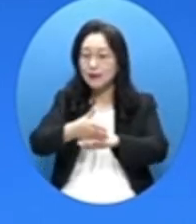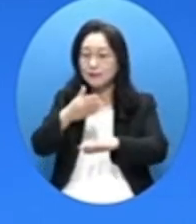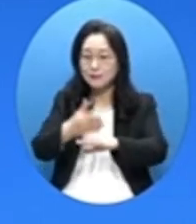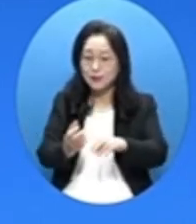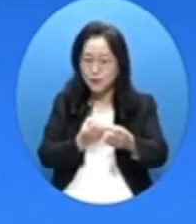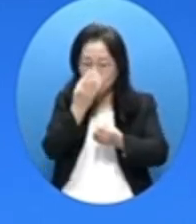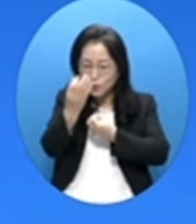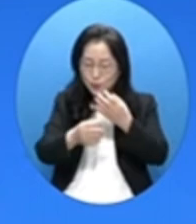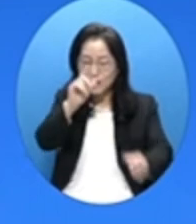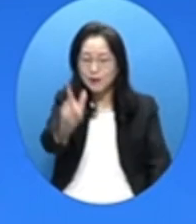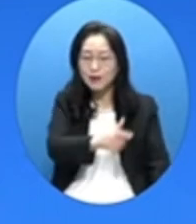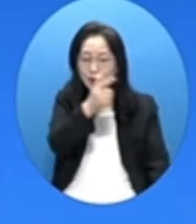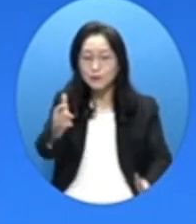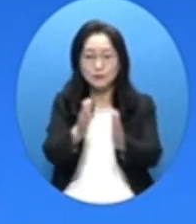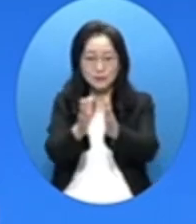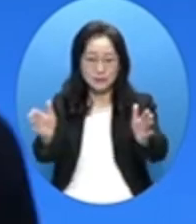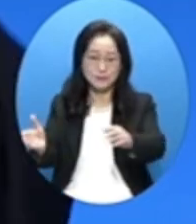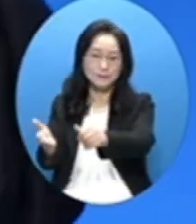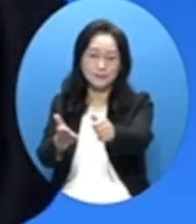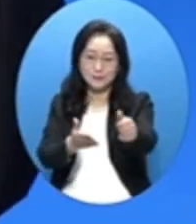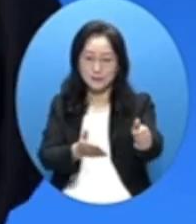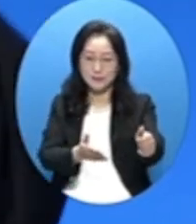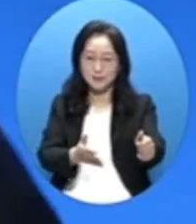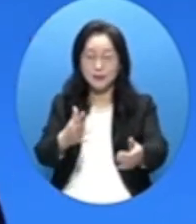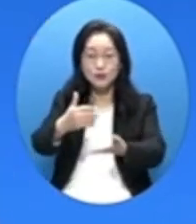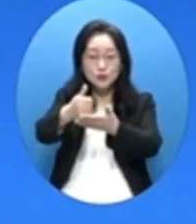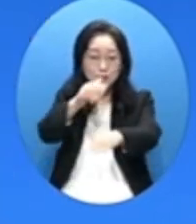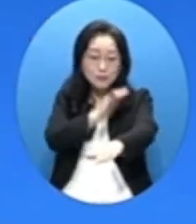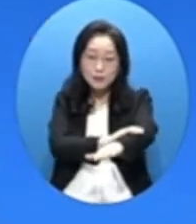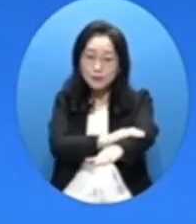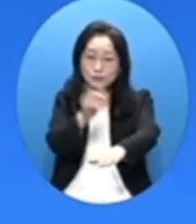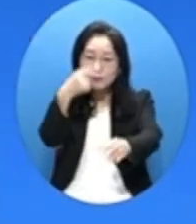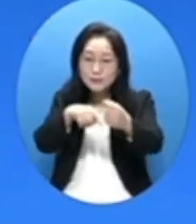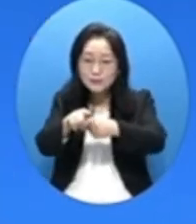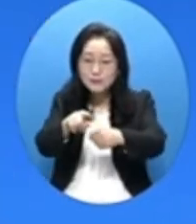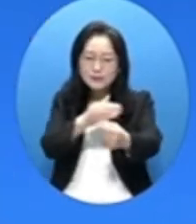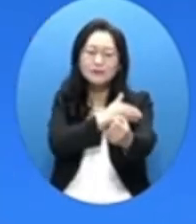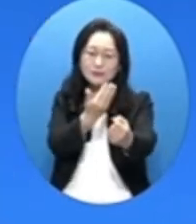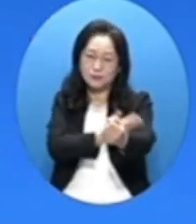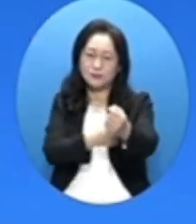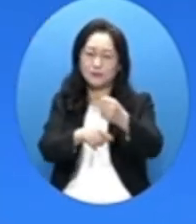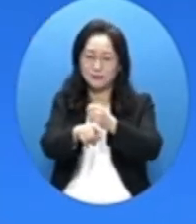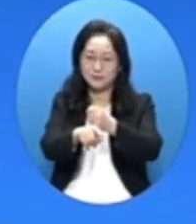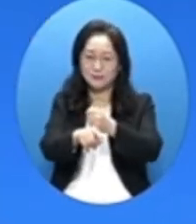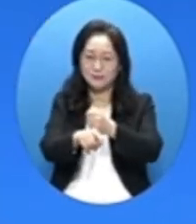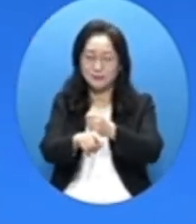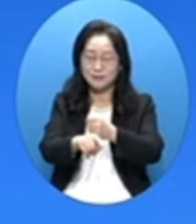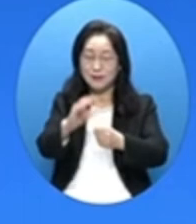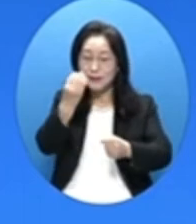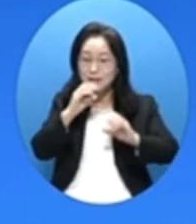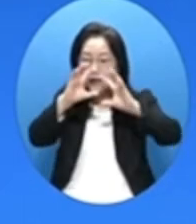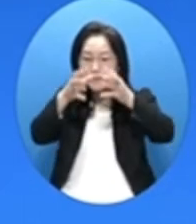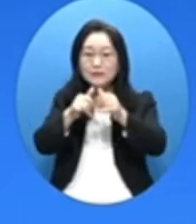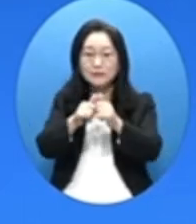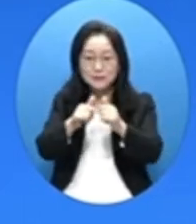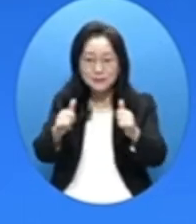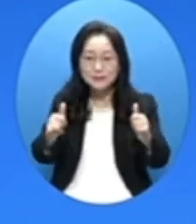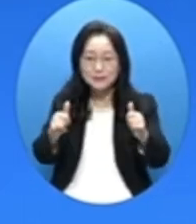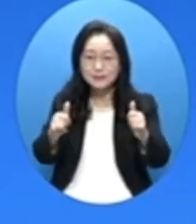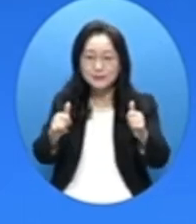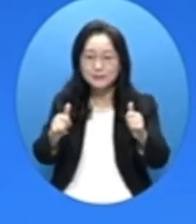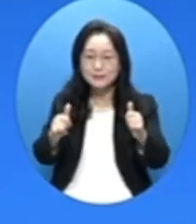감사의 고백을 하루를 시작해야 될 것입니다 주님의 팔은 주님의 능력을 의미합니다 이스라엘 백성들이